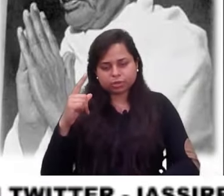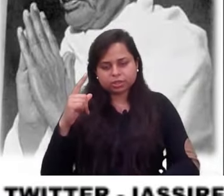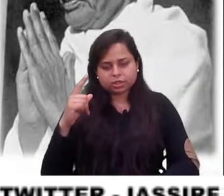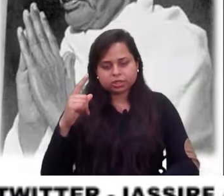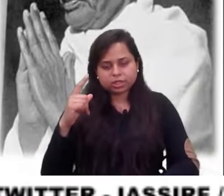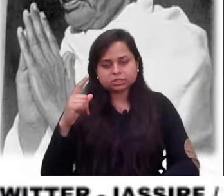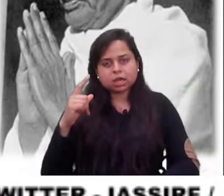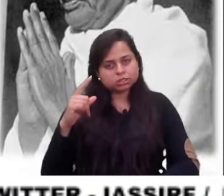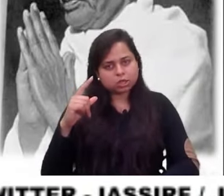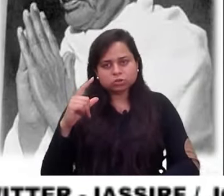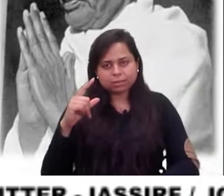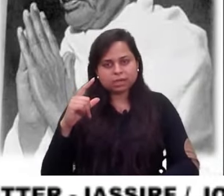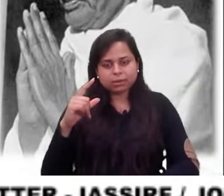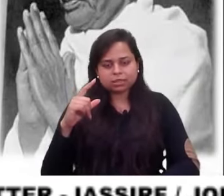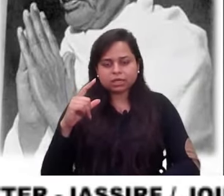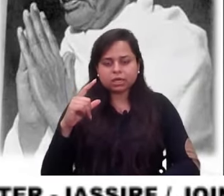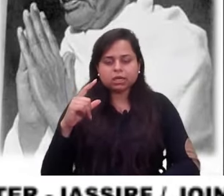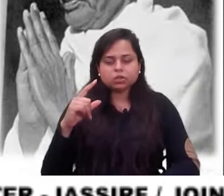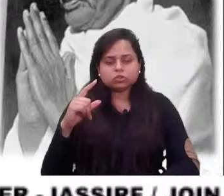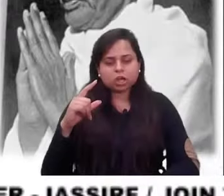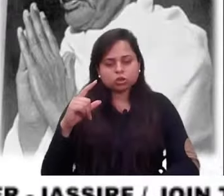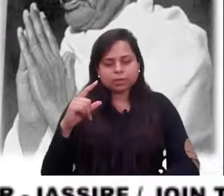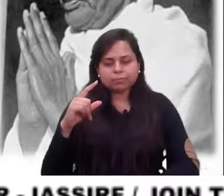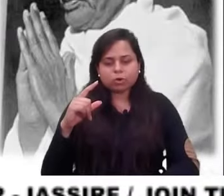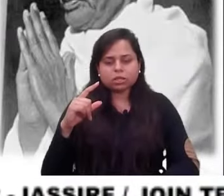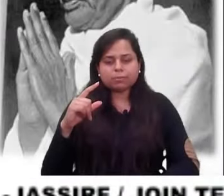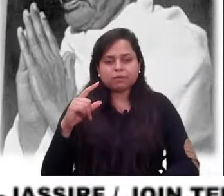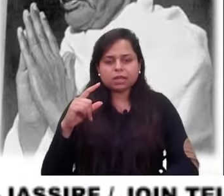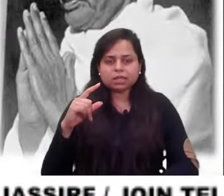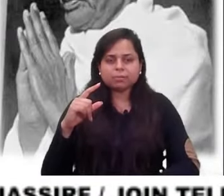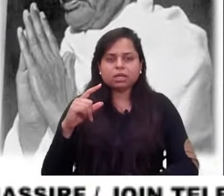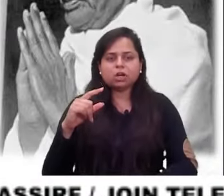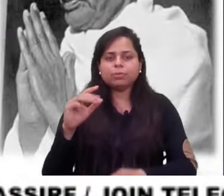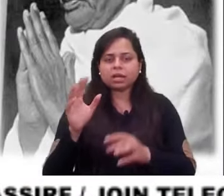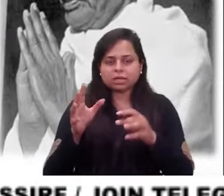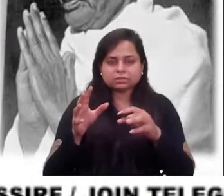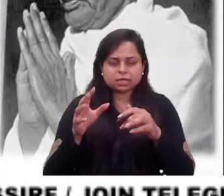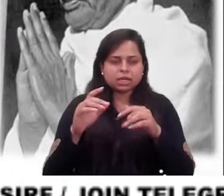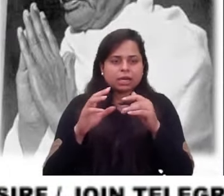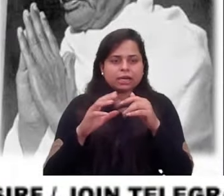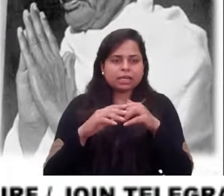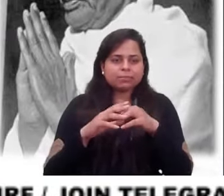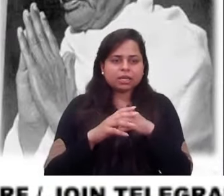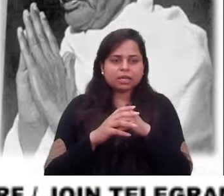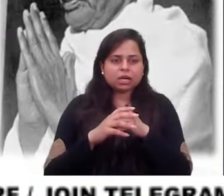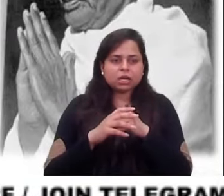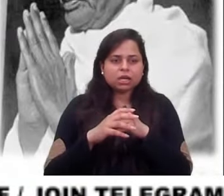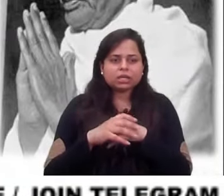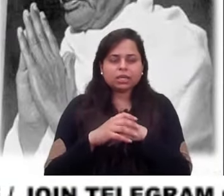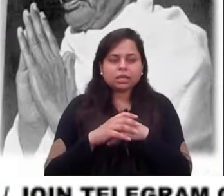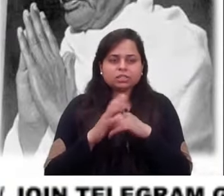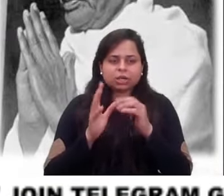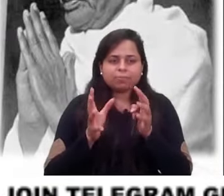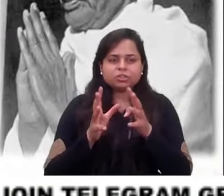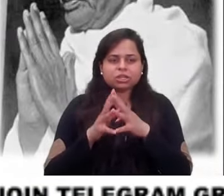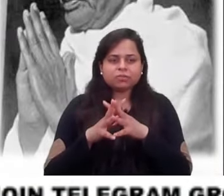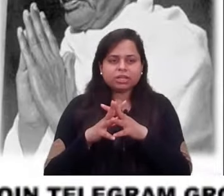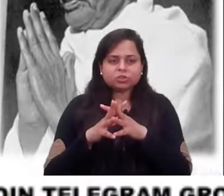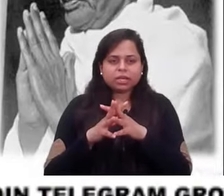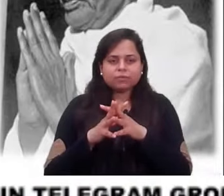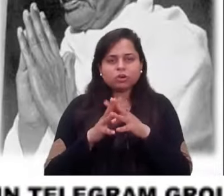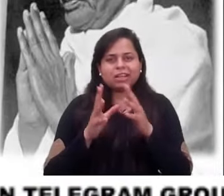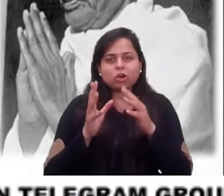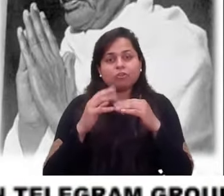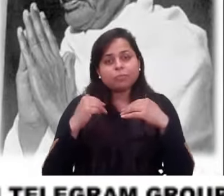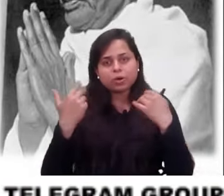तमिल नाडु साउथ की बात करें साथ ही तमिलनाडु में डीएमके ने कहा कि